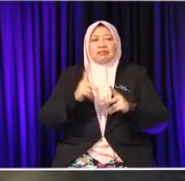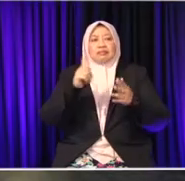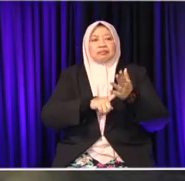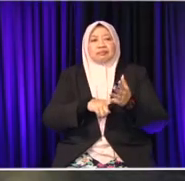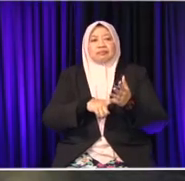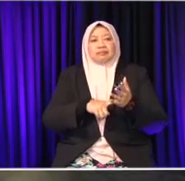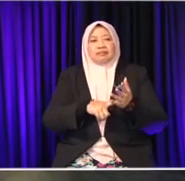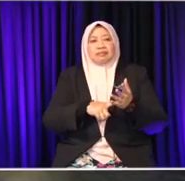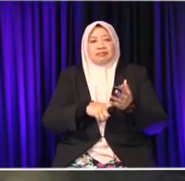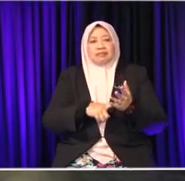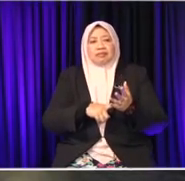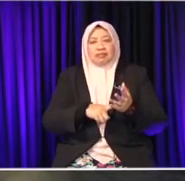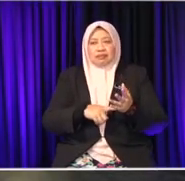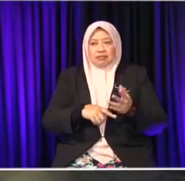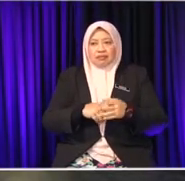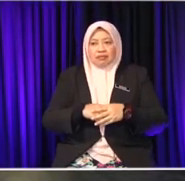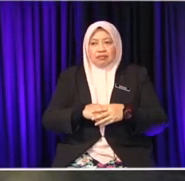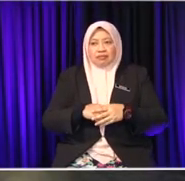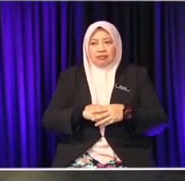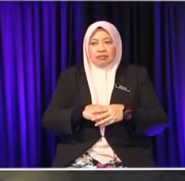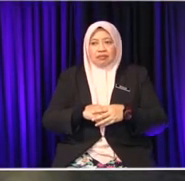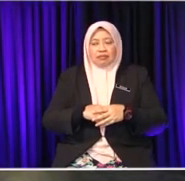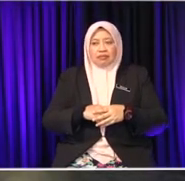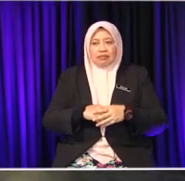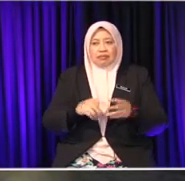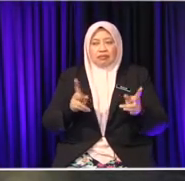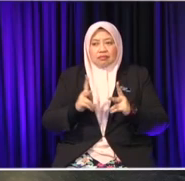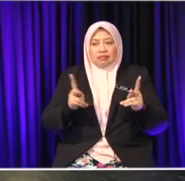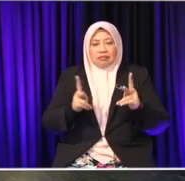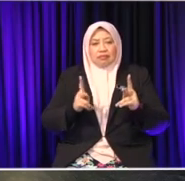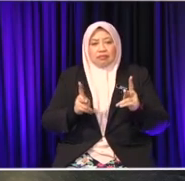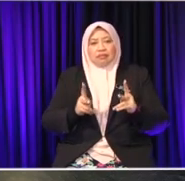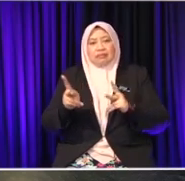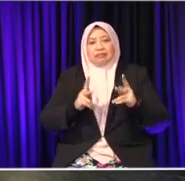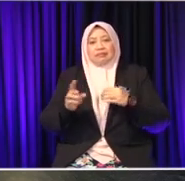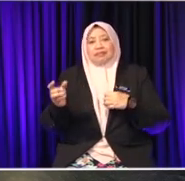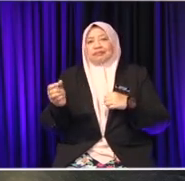Ah si ibunya tuh biasanya bezel 13 macam personal